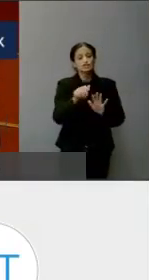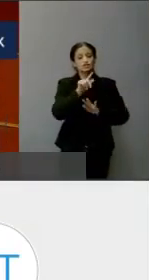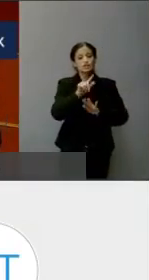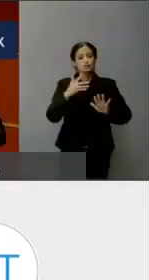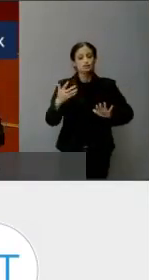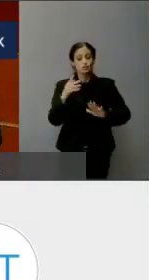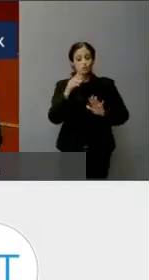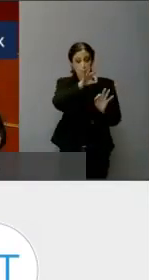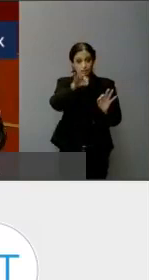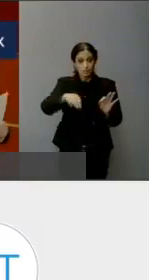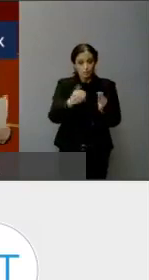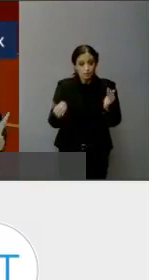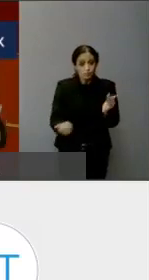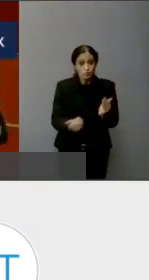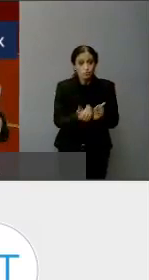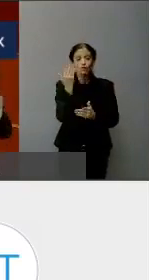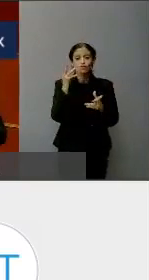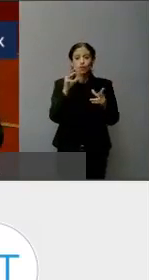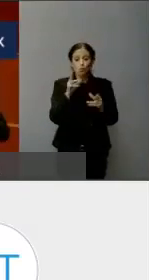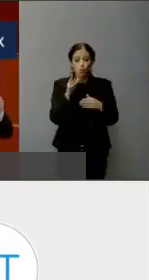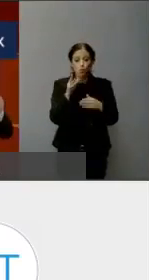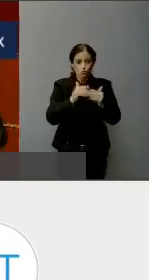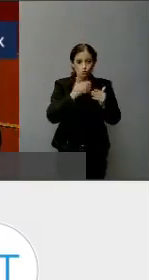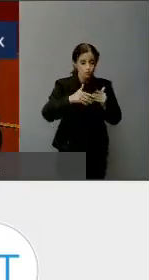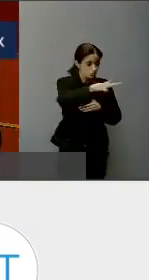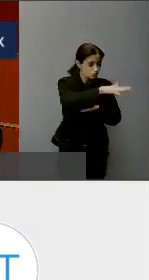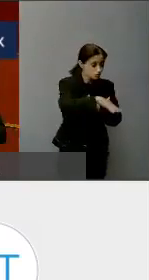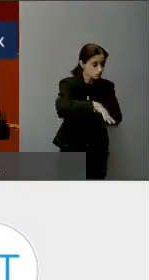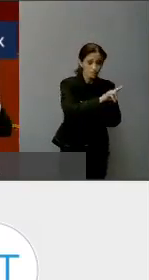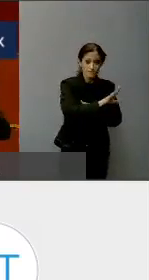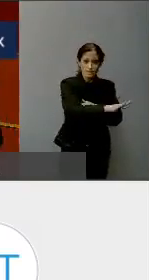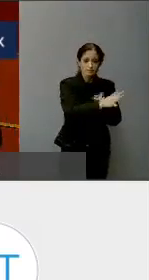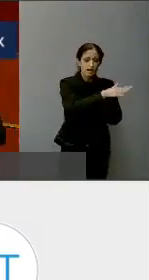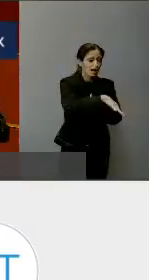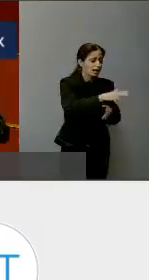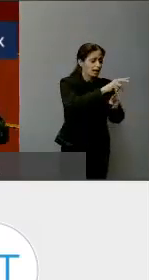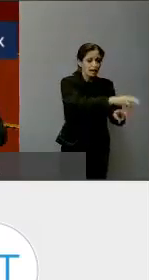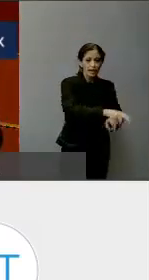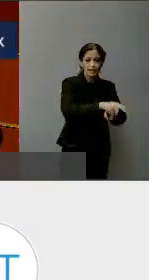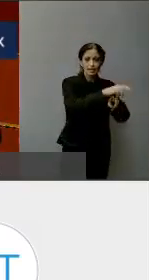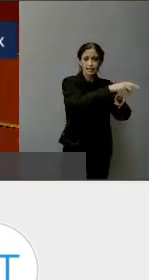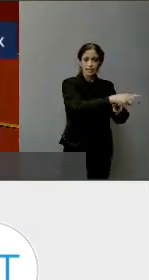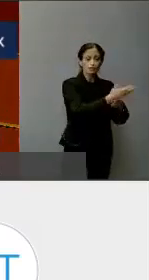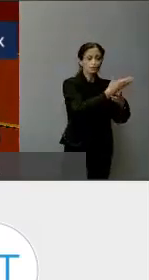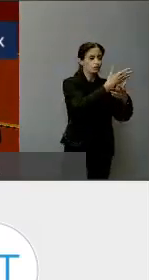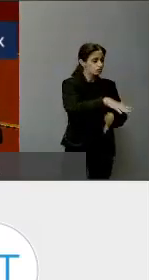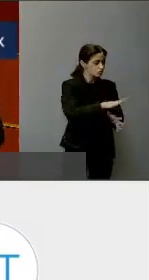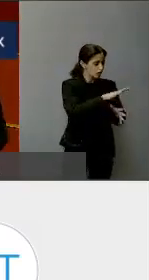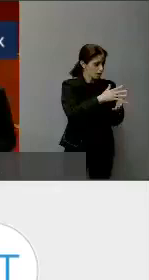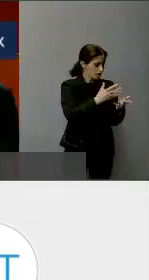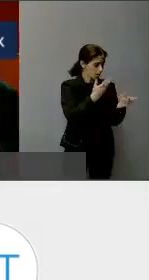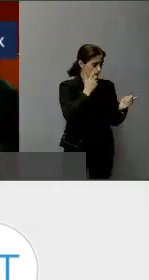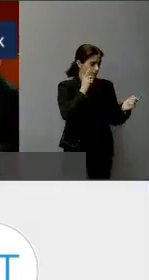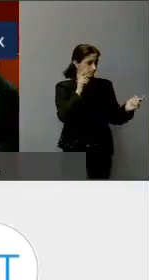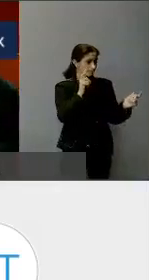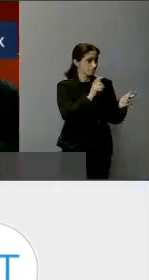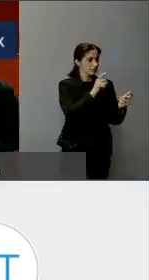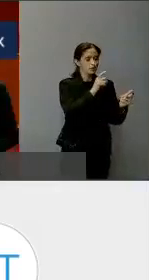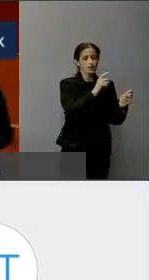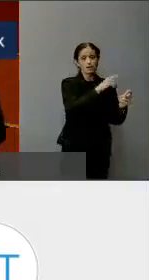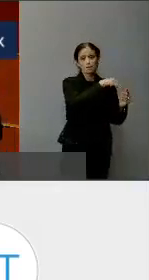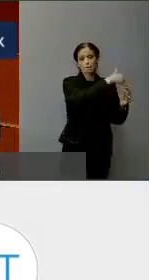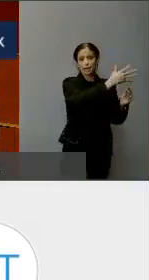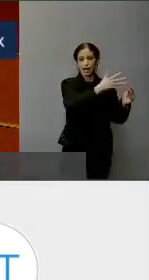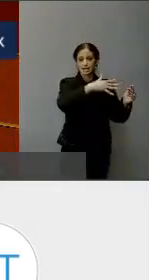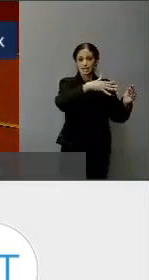metri quadri di nuova costruzione alla pesca in area agricola in area di pacco ridona paesaggistico una colata di cemento che